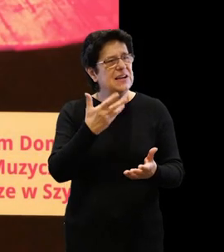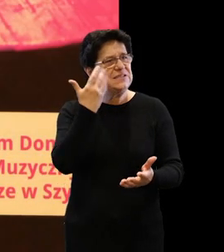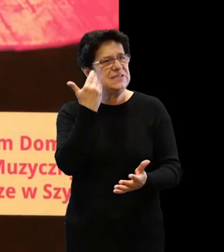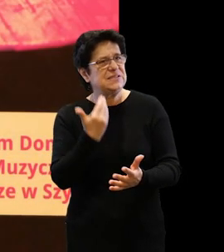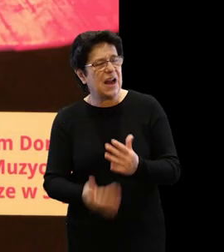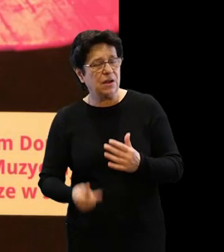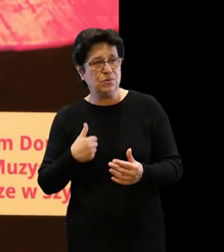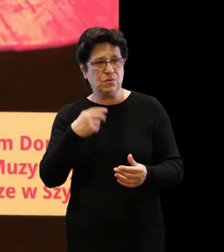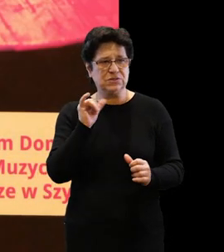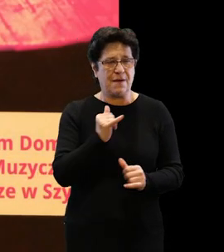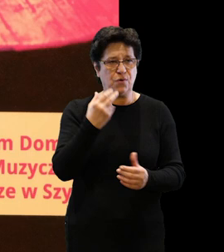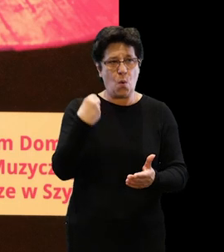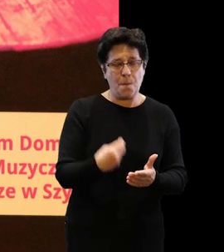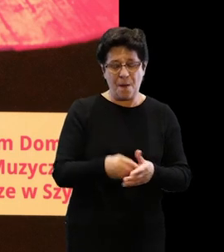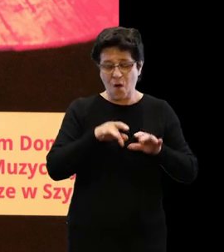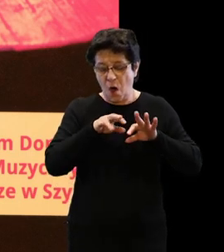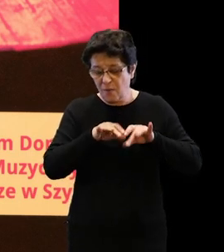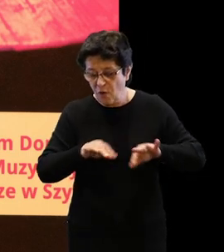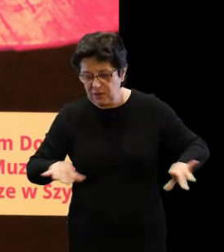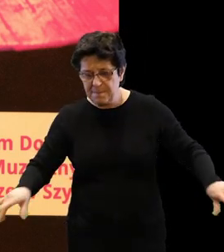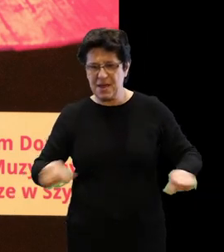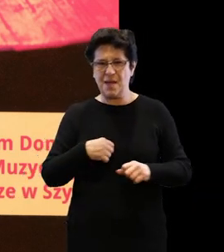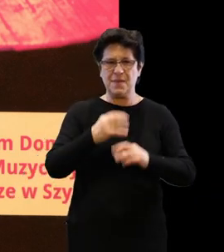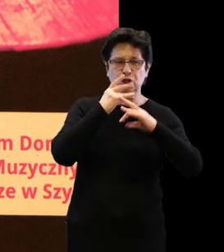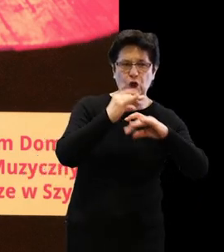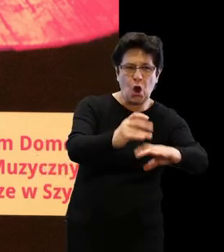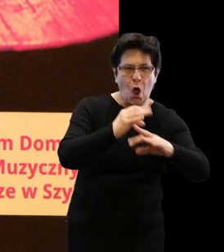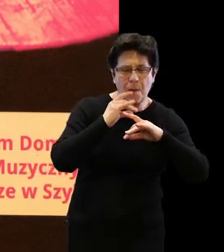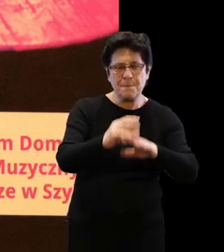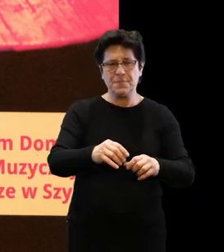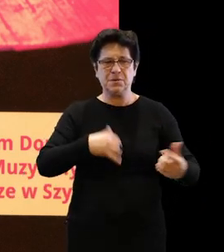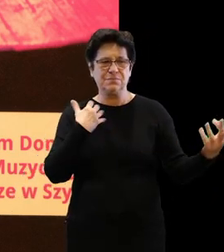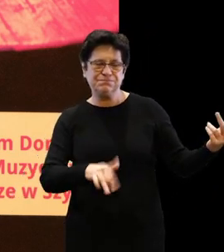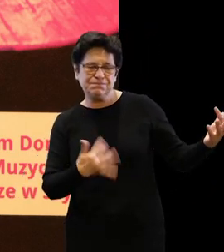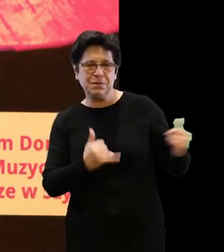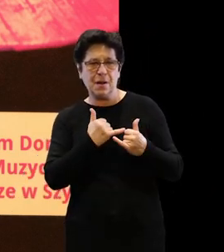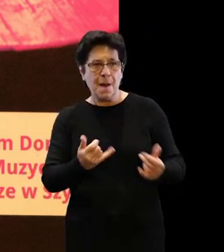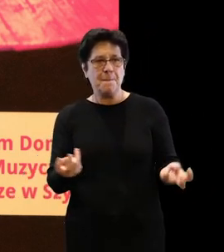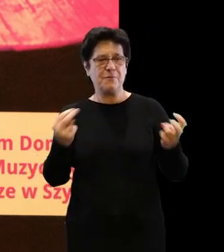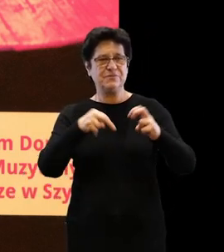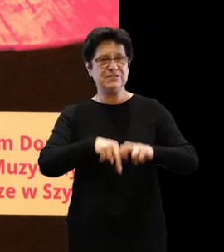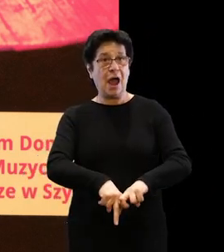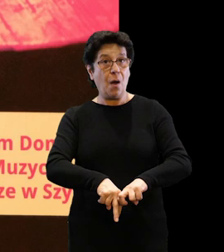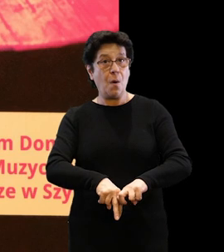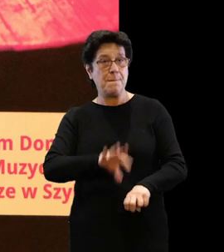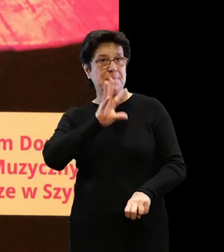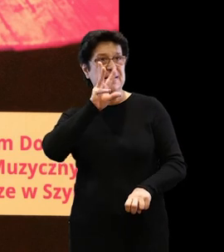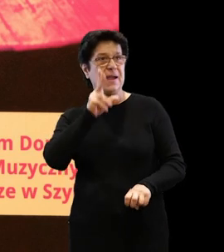kupowa fortepiany skrzypce stare trąby stare bębny i powstało wspaniałe muzeum ten